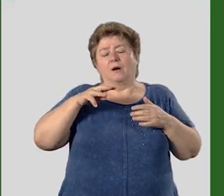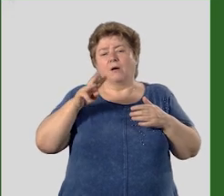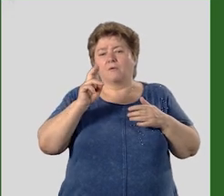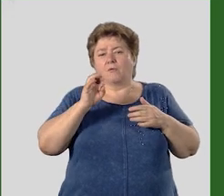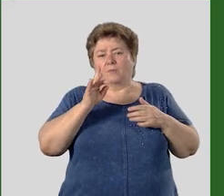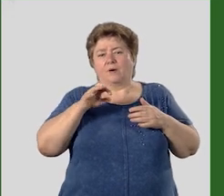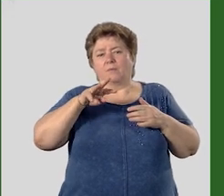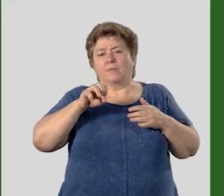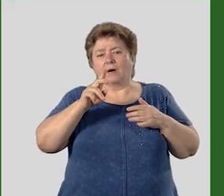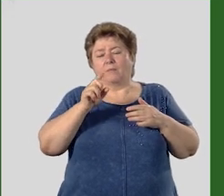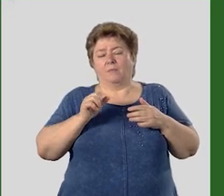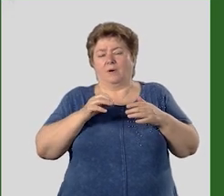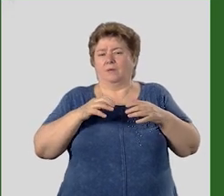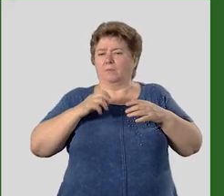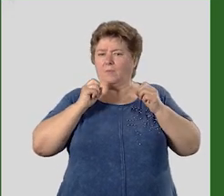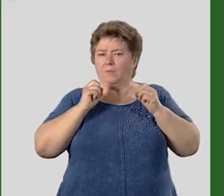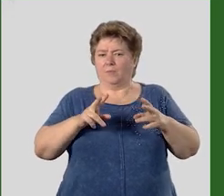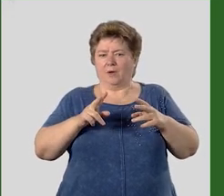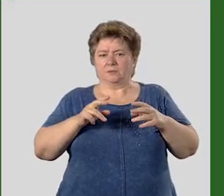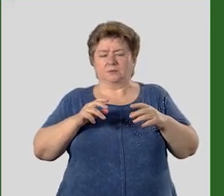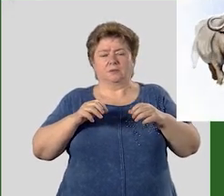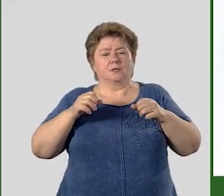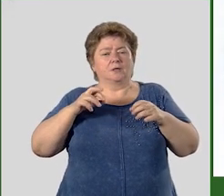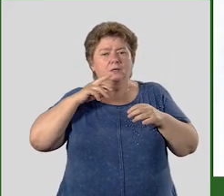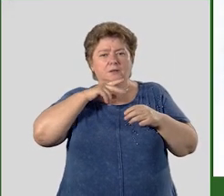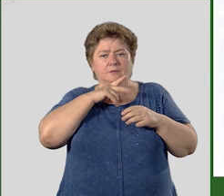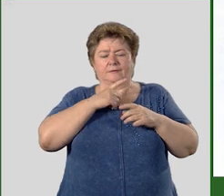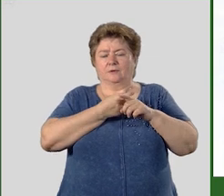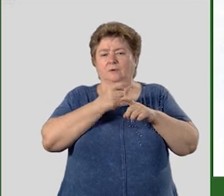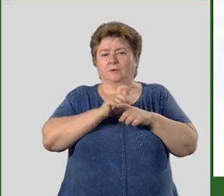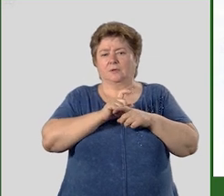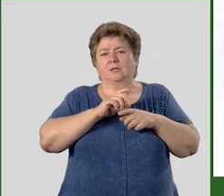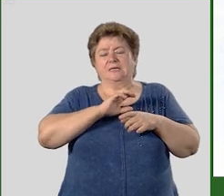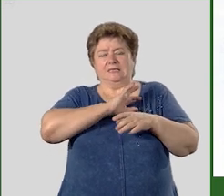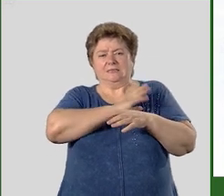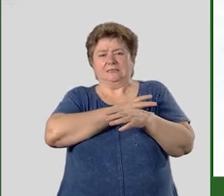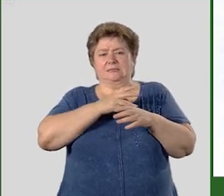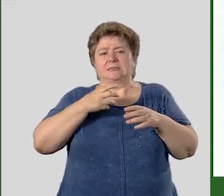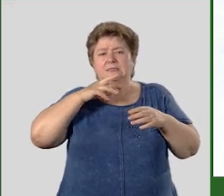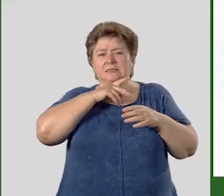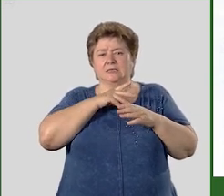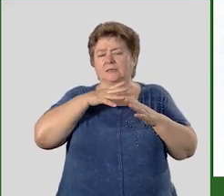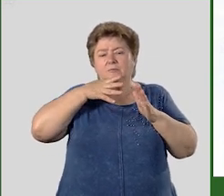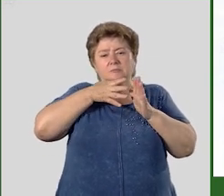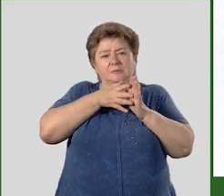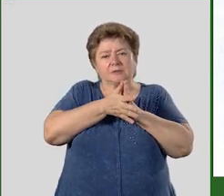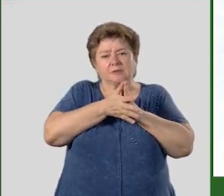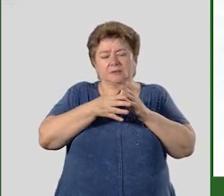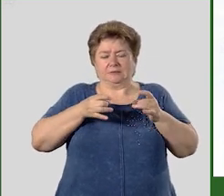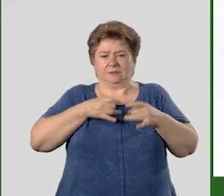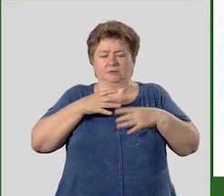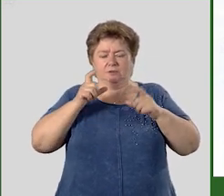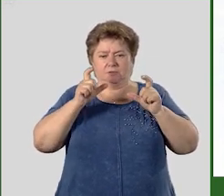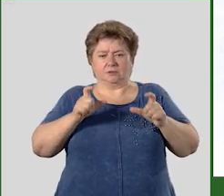мамбу. Она агрессивна и очень ядовита. Сильный яд мамбы поражает нервную